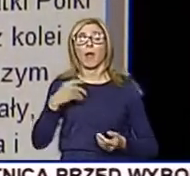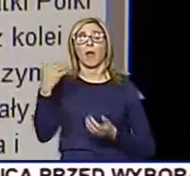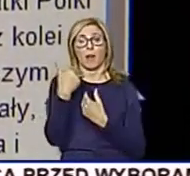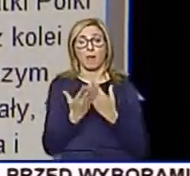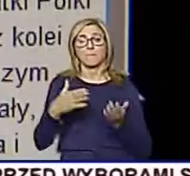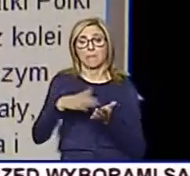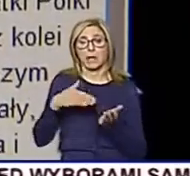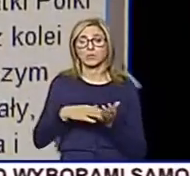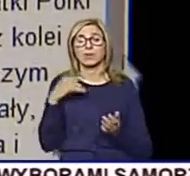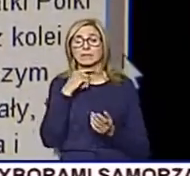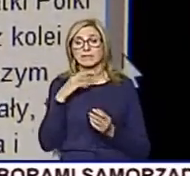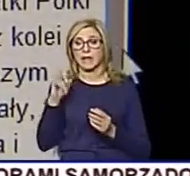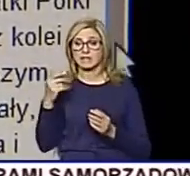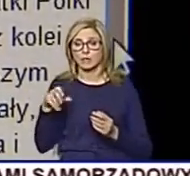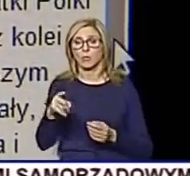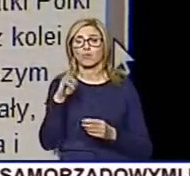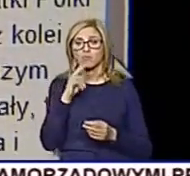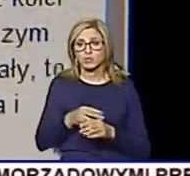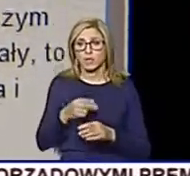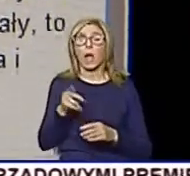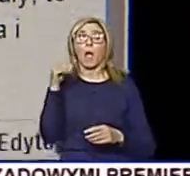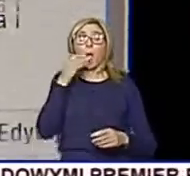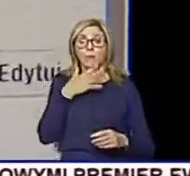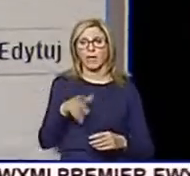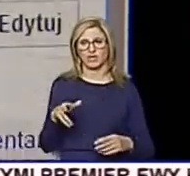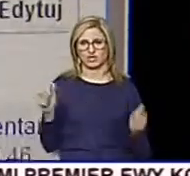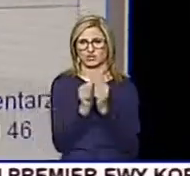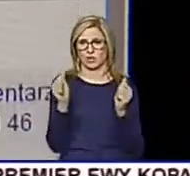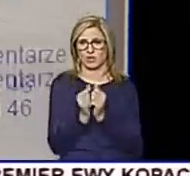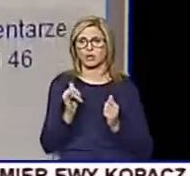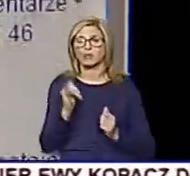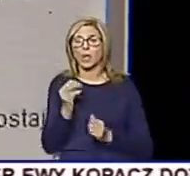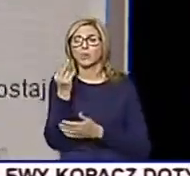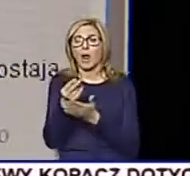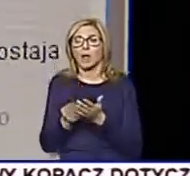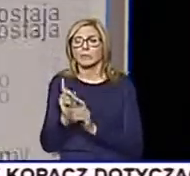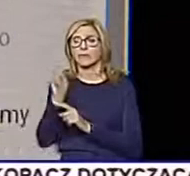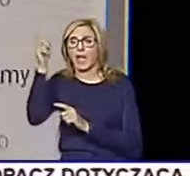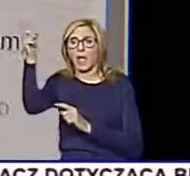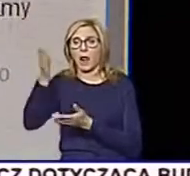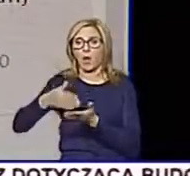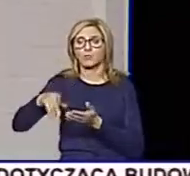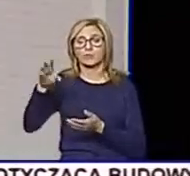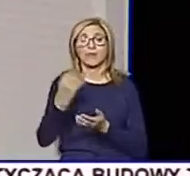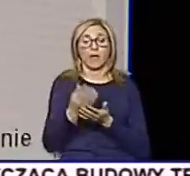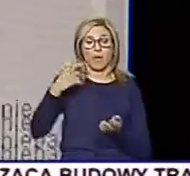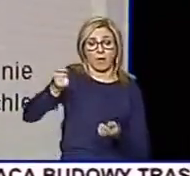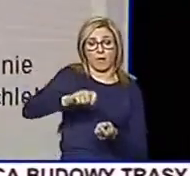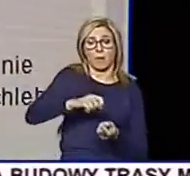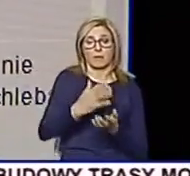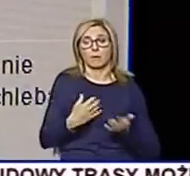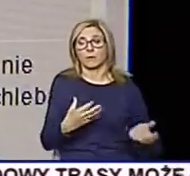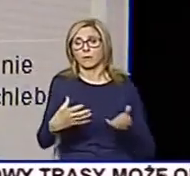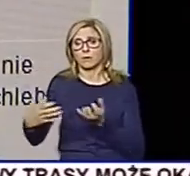masło, salceson i musztarda. Obiady z kolei dostawaliśmy zimne, bo dziecko leżało na dalszym oddziale i zanim nałożone porcje do nas